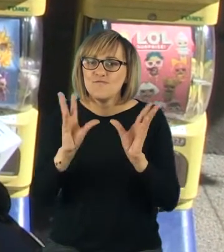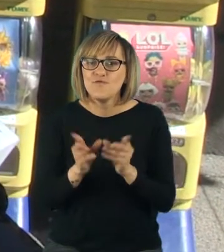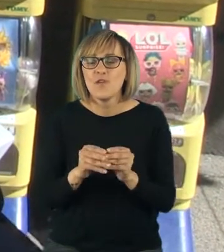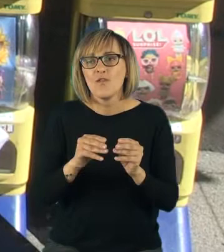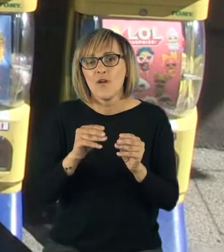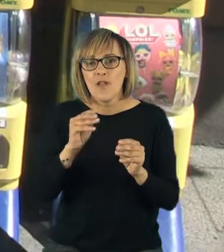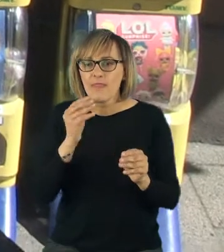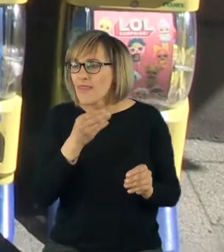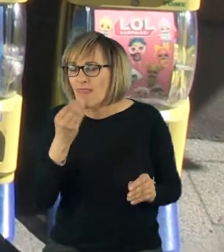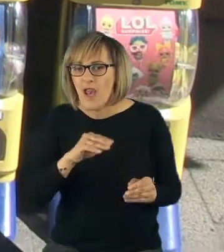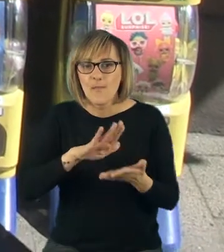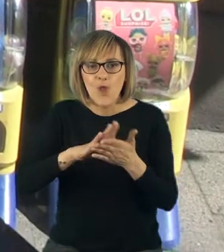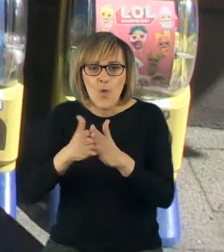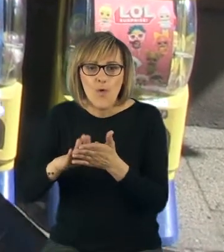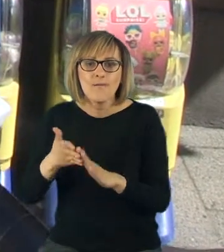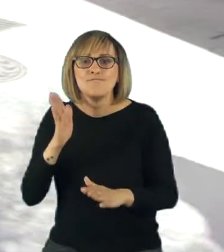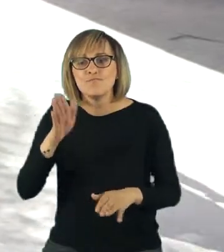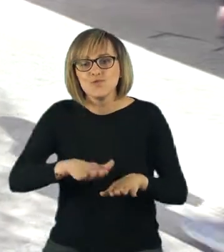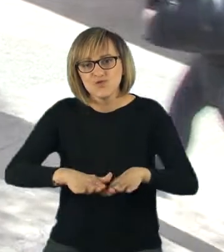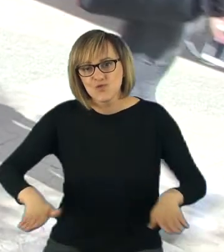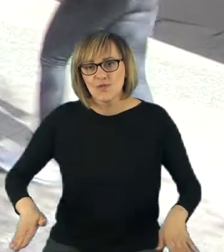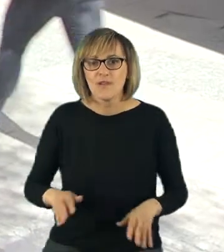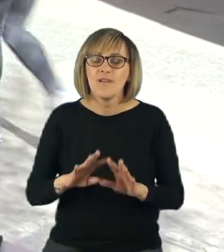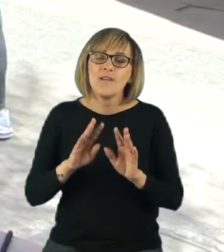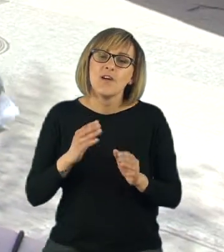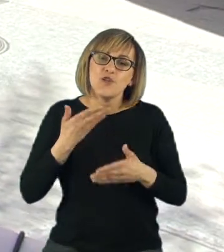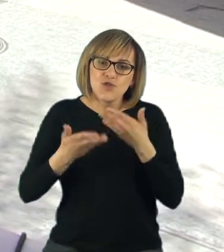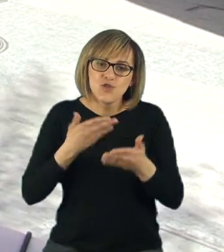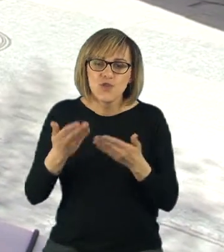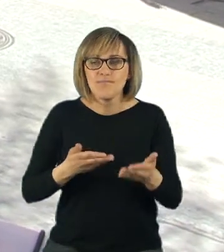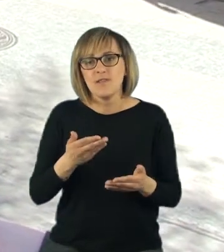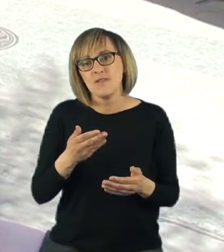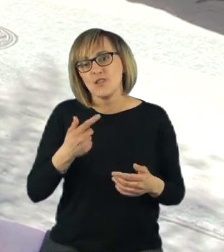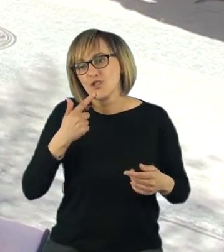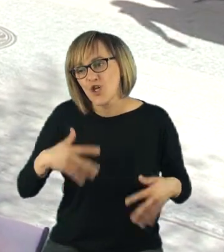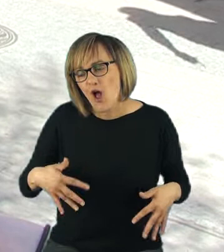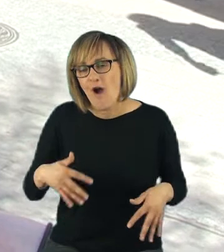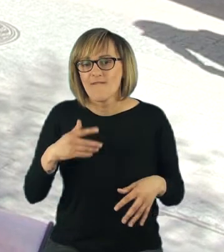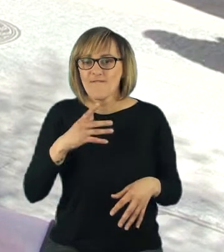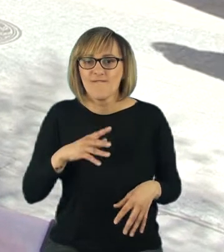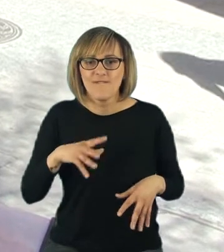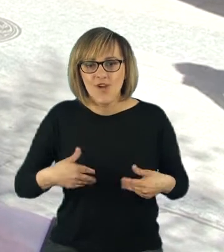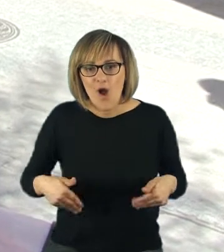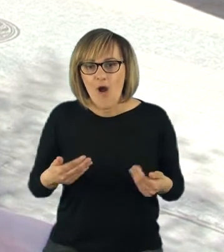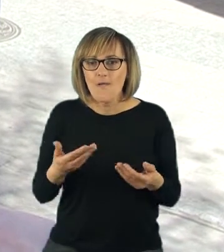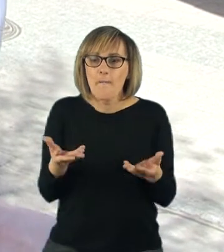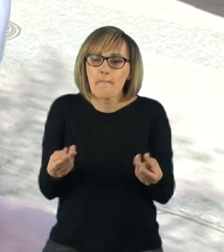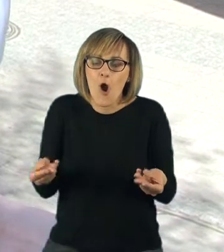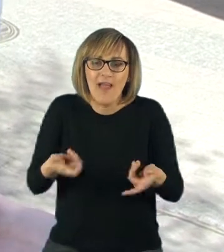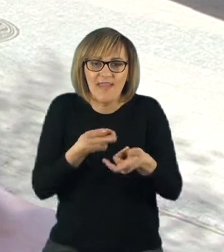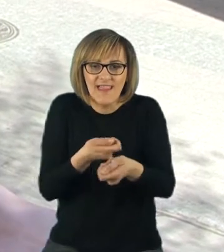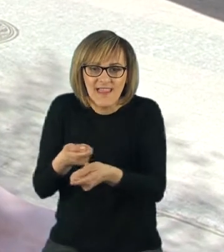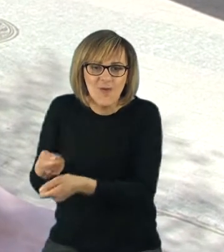żeby się jak najlepiej im szczęśliwo przy stole. Życzymy zdrowych i wesołych świąt, wszystkiego dobrego, mokrego